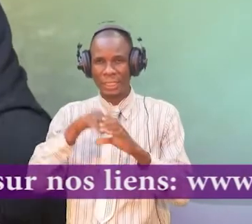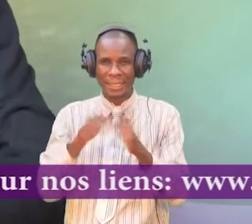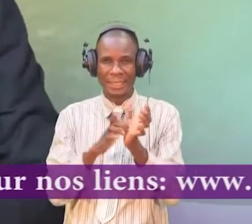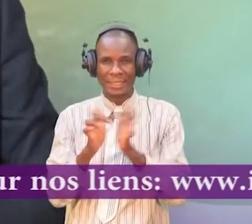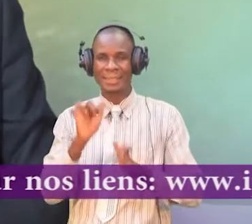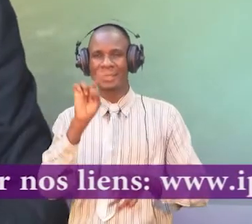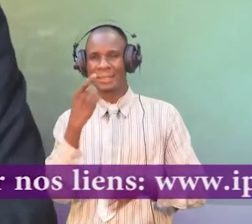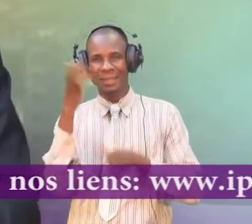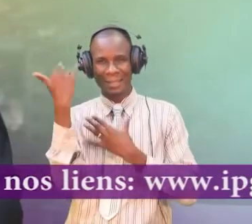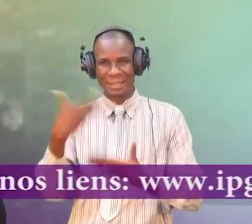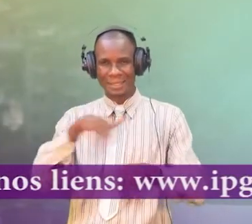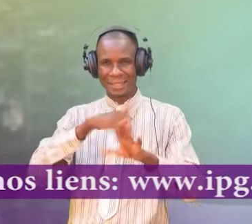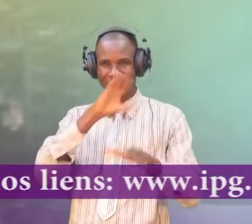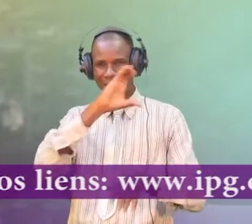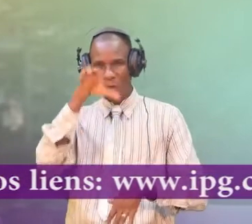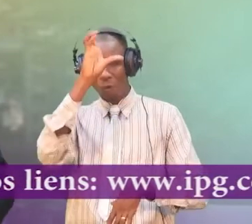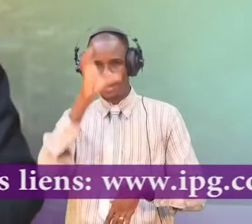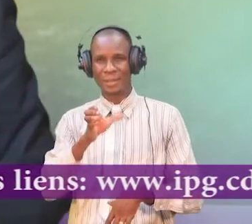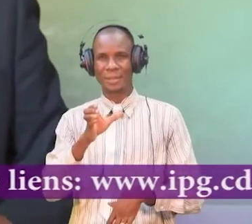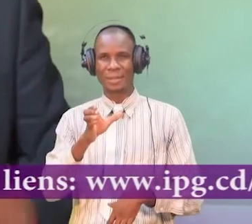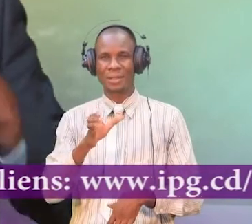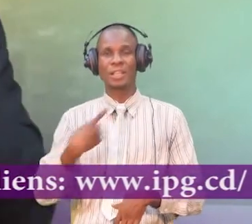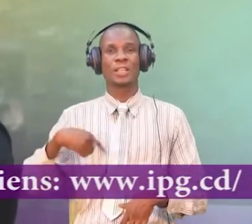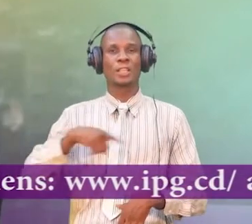ezali biso kolobela manaka ya lobiko na nzambe.